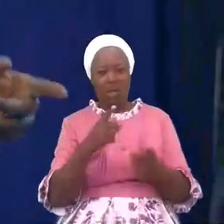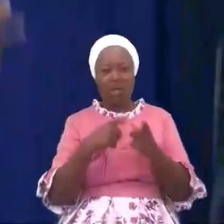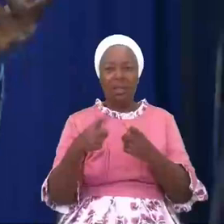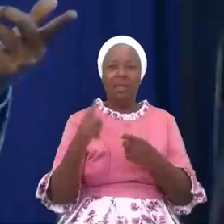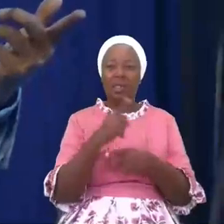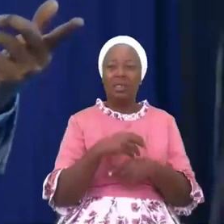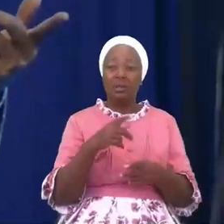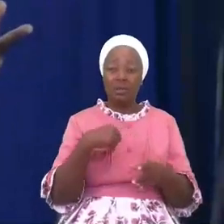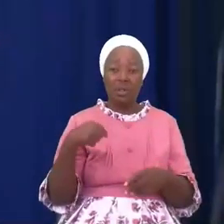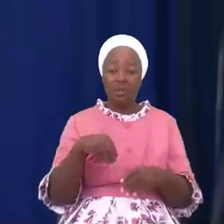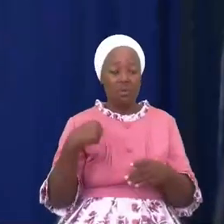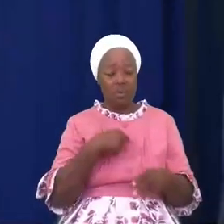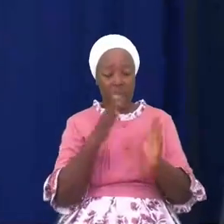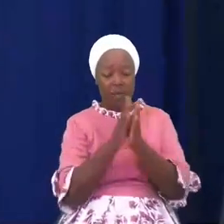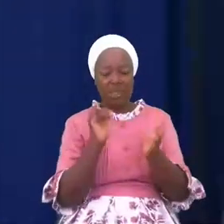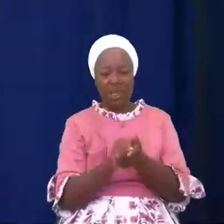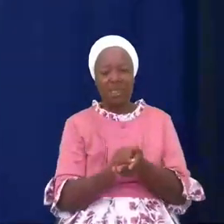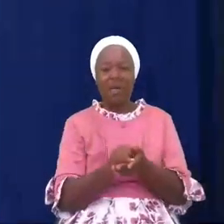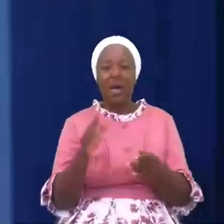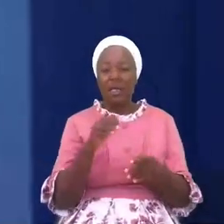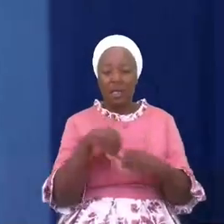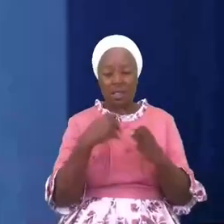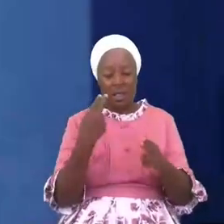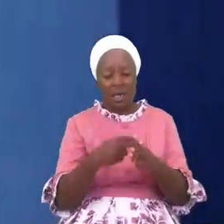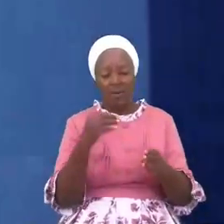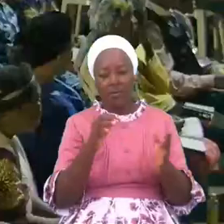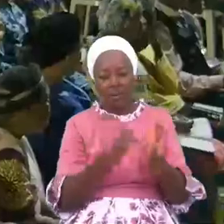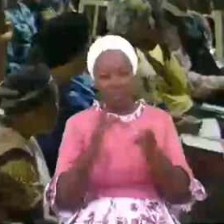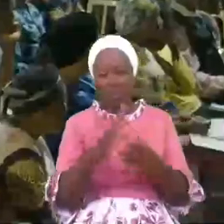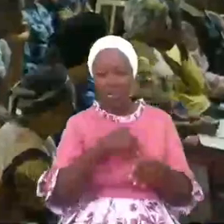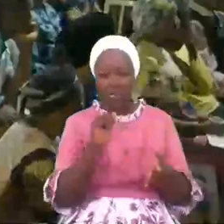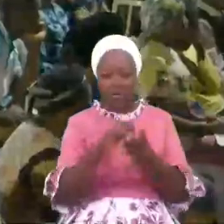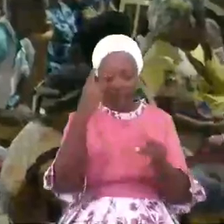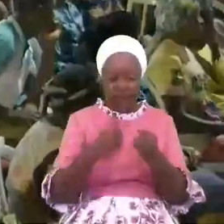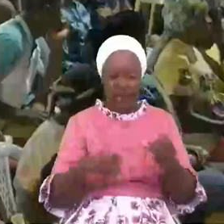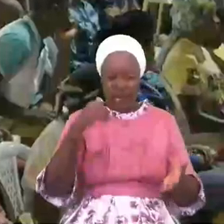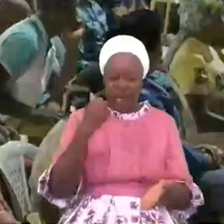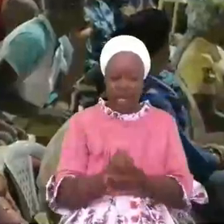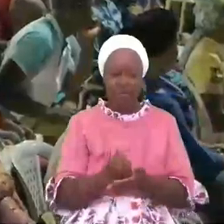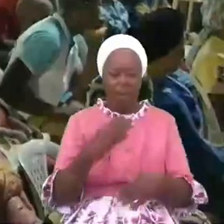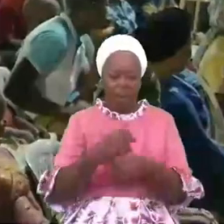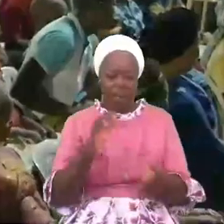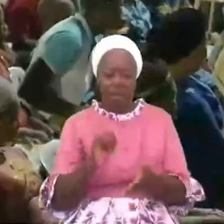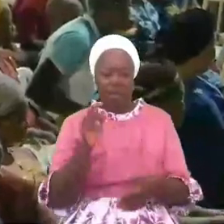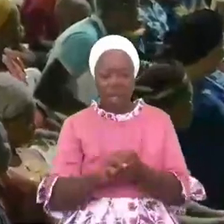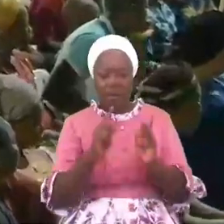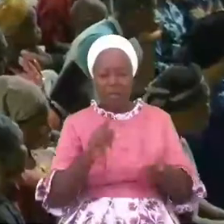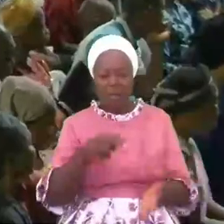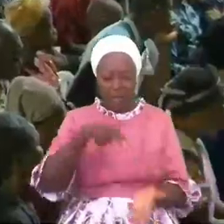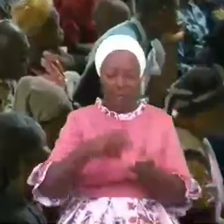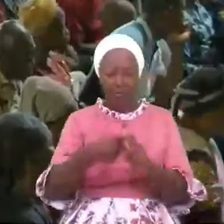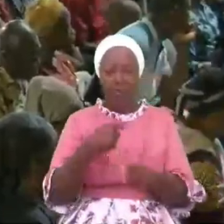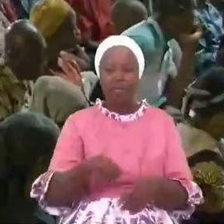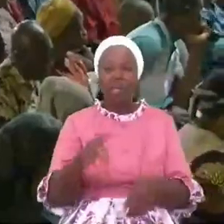nous disons au nom de Jésus et au dernier Amen, ils sont sortis de leur chaise, fauteuil roulant, tu fermes les